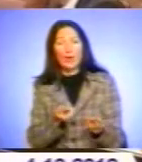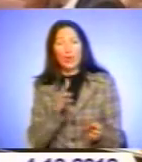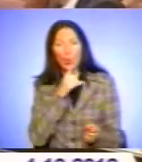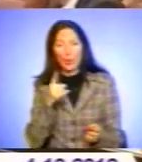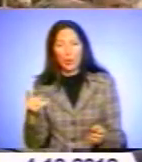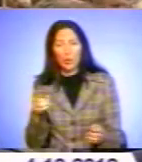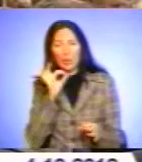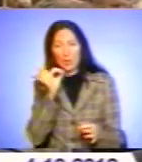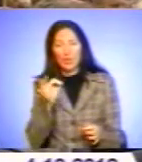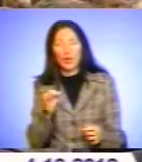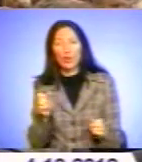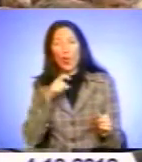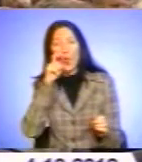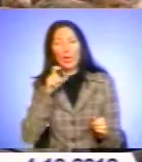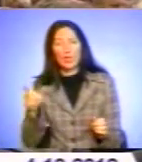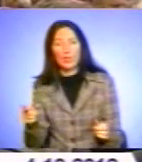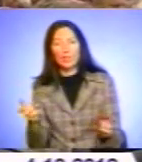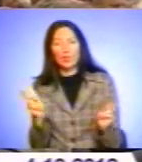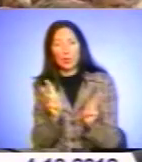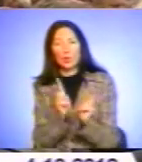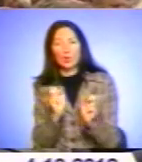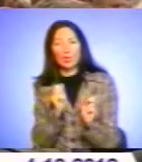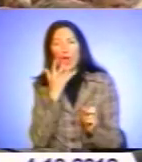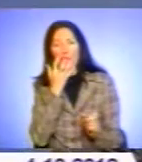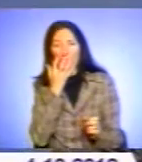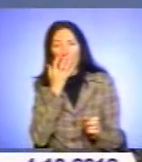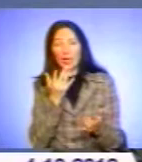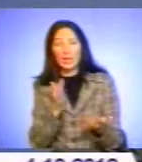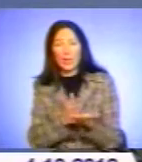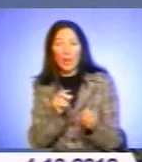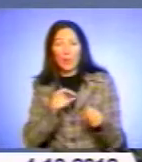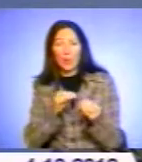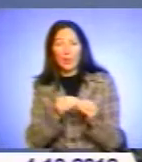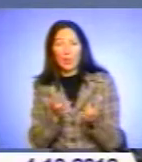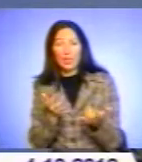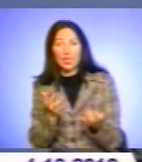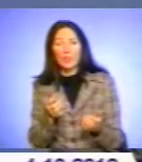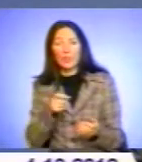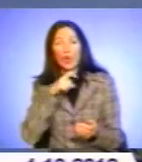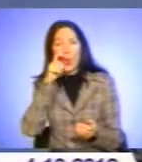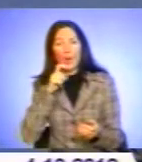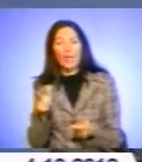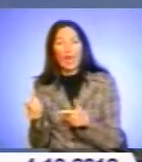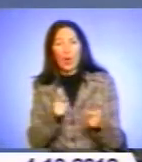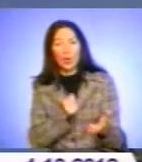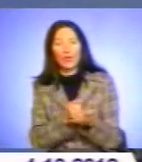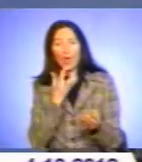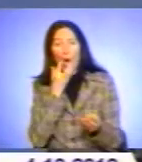холоди в теплі. Утім, деякі проблеми все ще потребують вирішення. Країна готова до опалювального сезону.